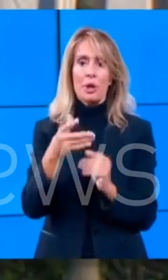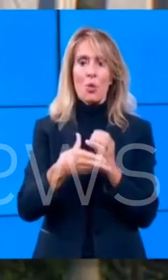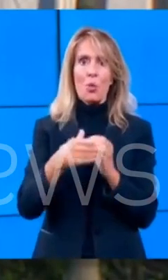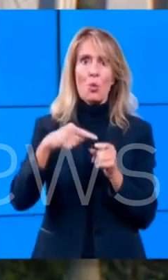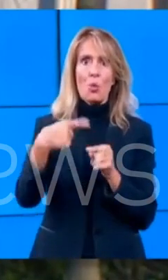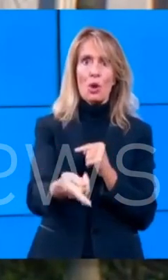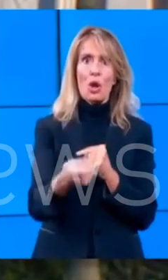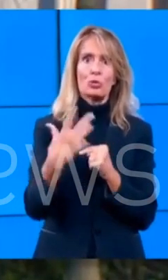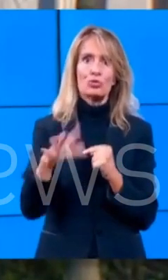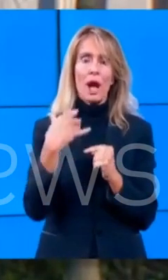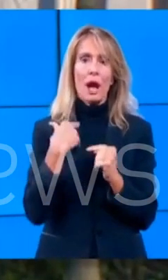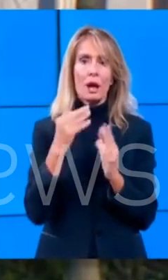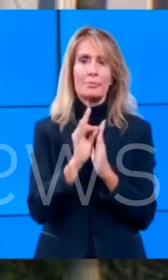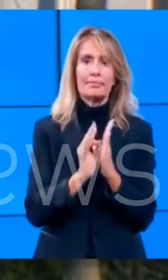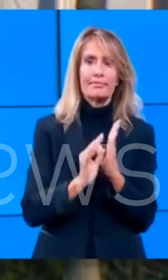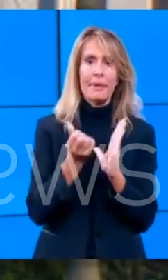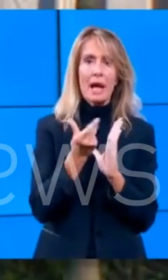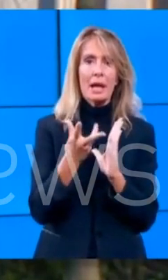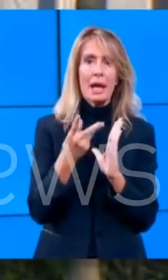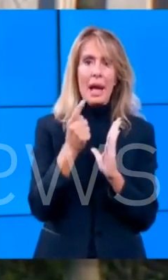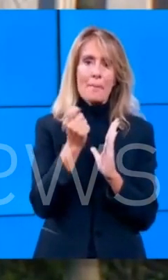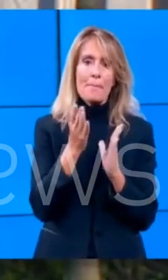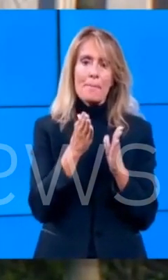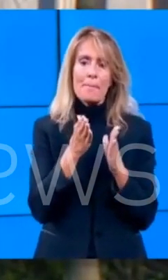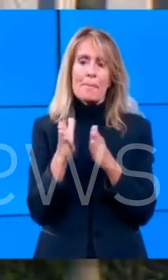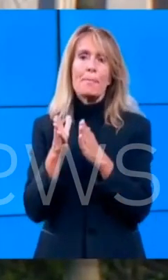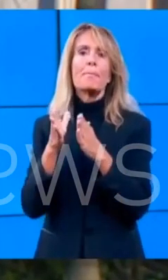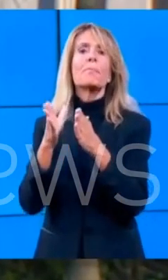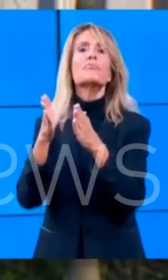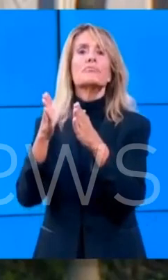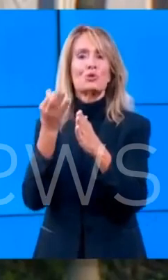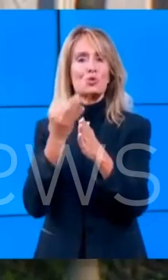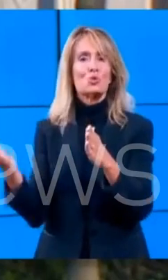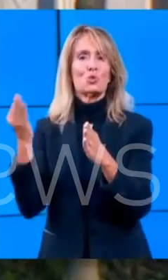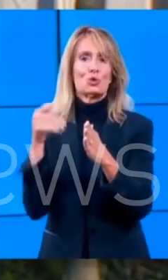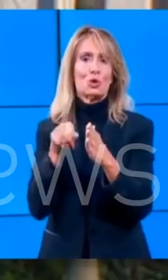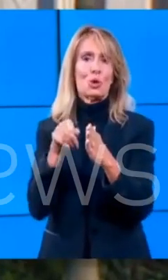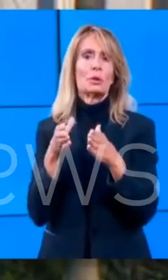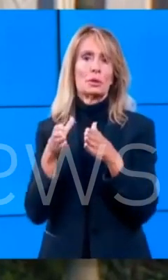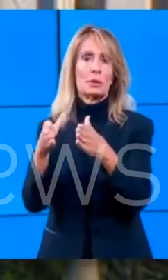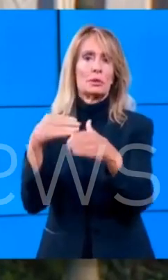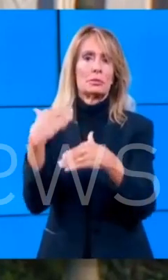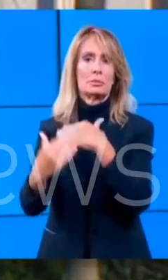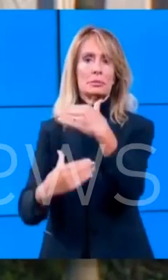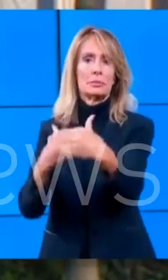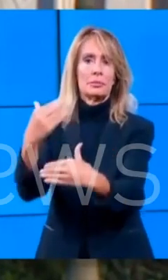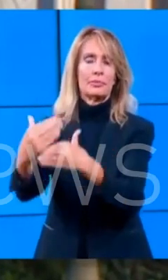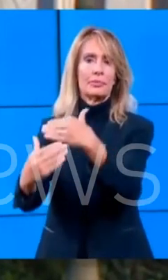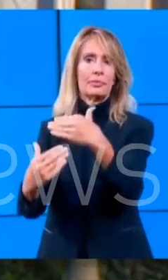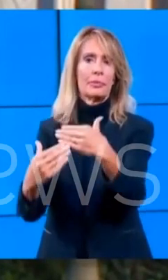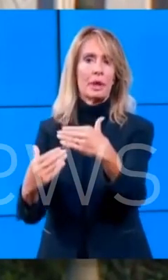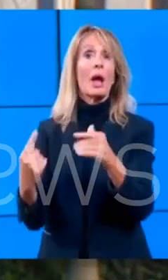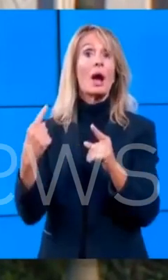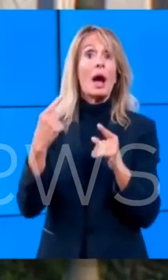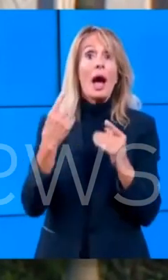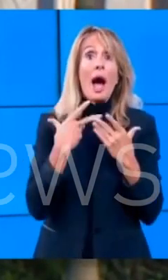avevamo predisposto una misura, e quindi è una direzione giusta che dobbiamo perseguire. Dobbiamo poi,